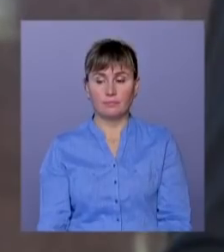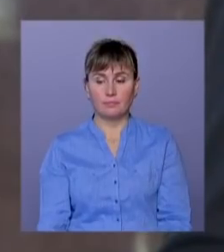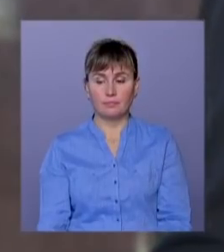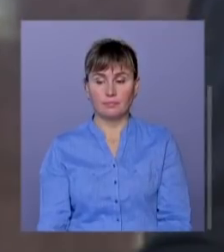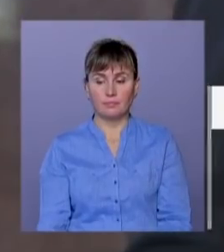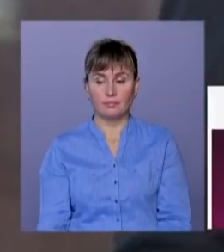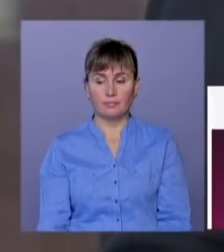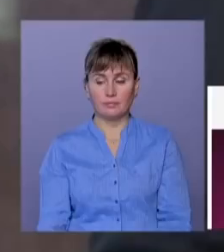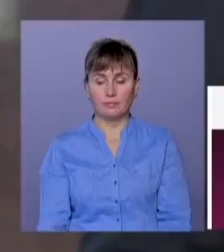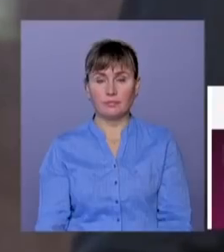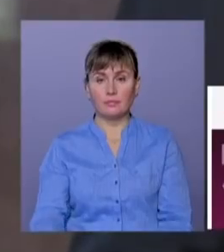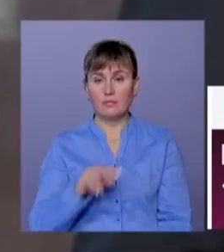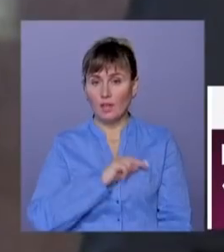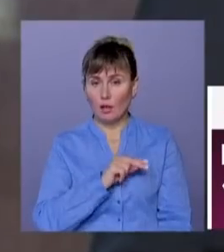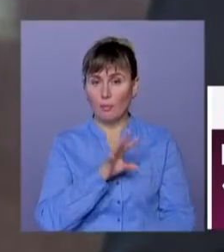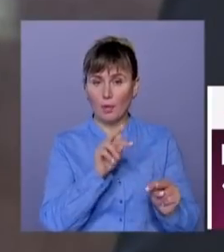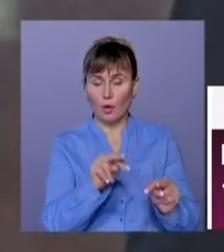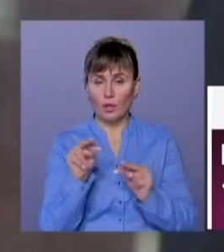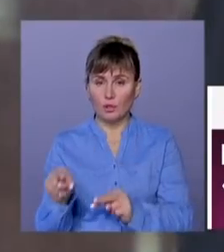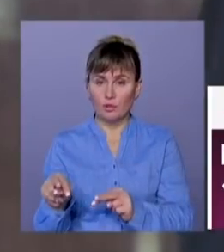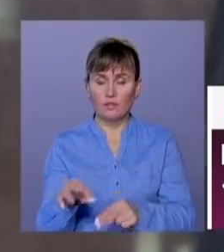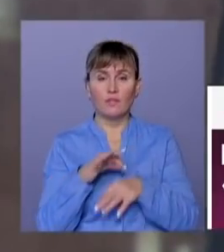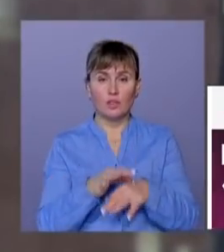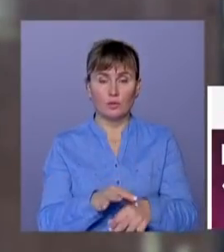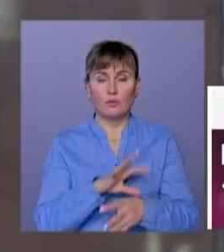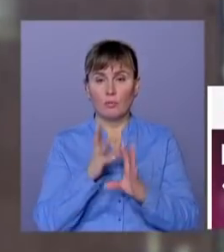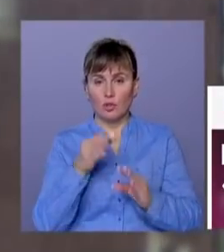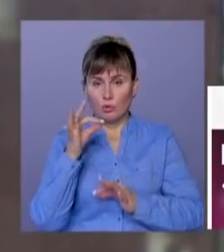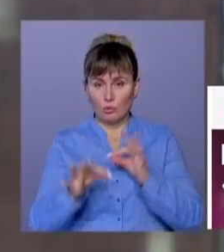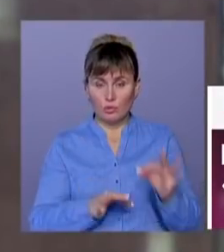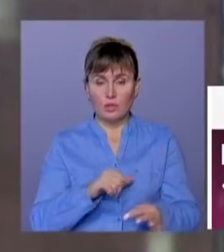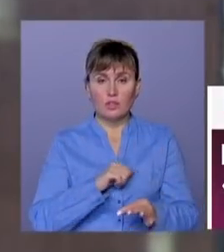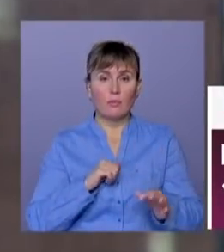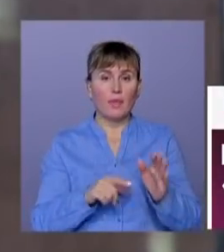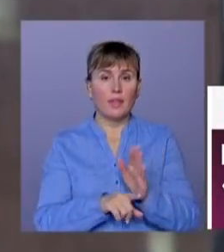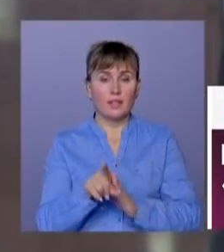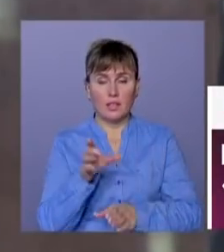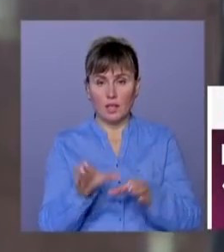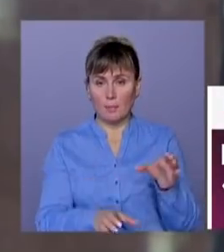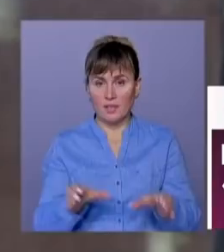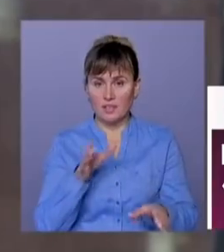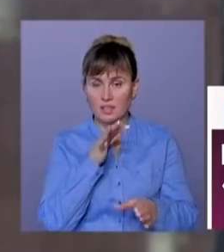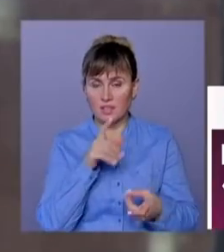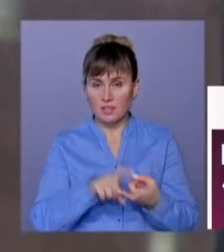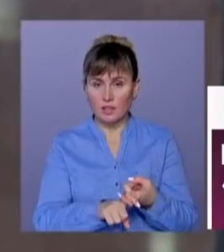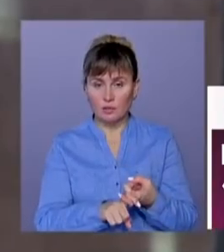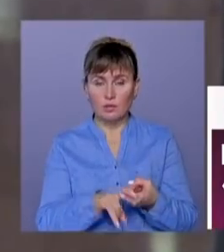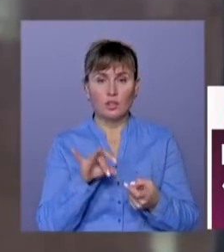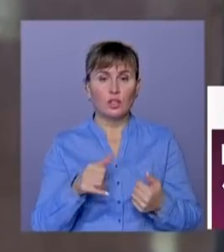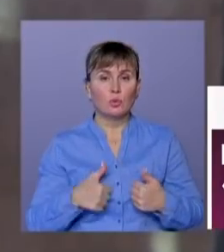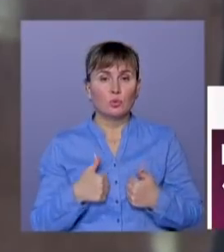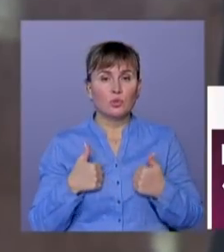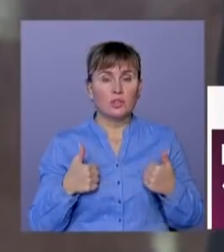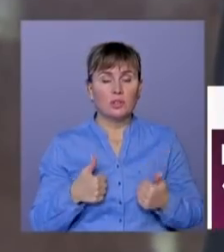Работы по контролю за теплогидрическим режимом ведутся вообще круглосуточно с самого начала отопительного сезона. И, конечно же,